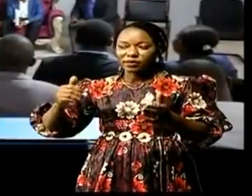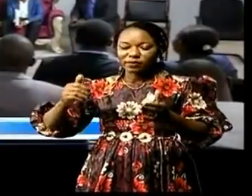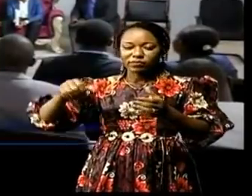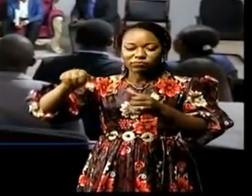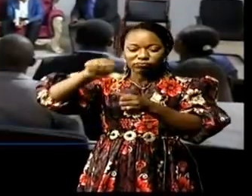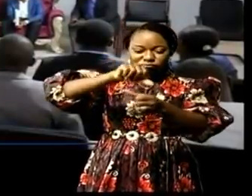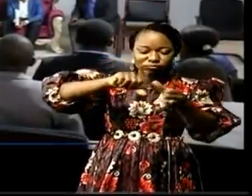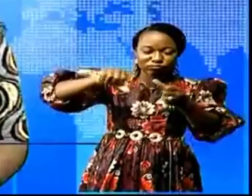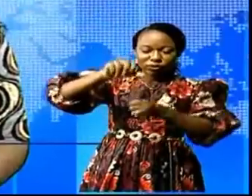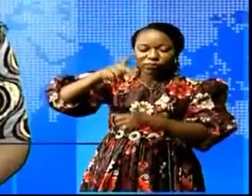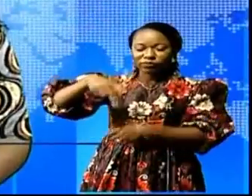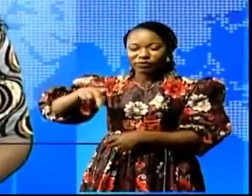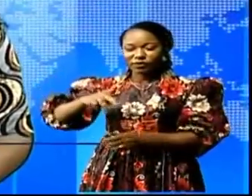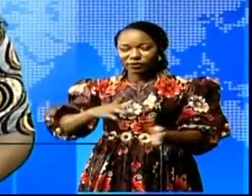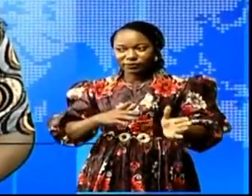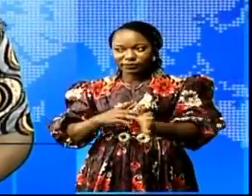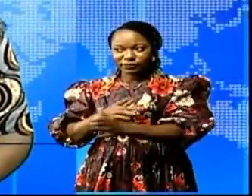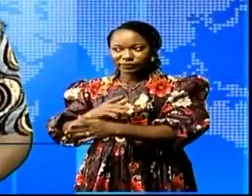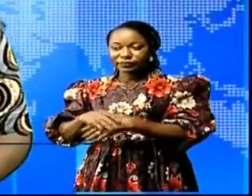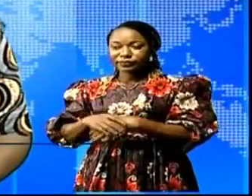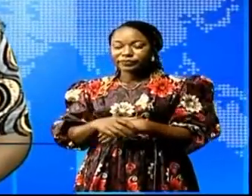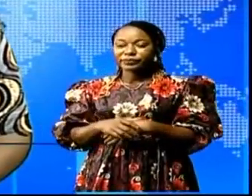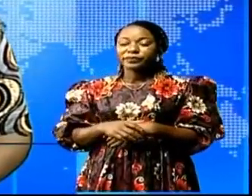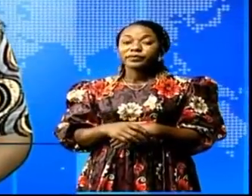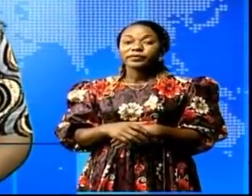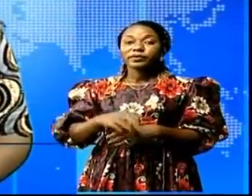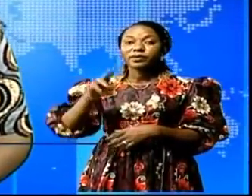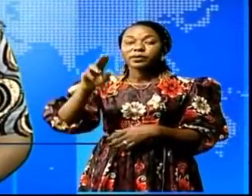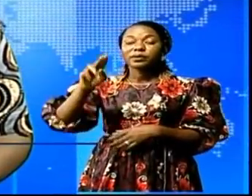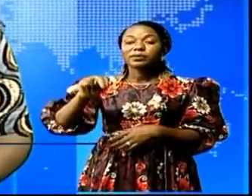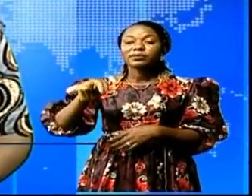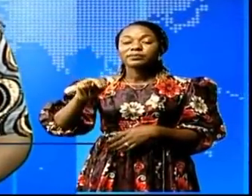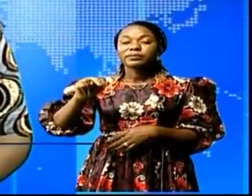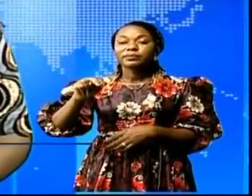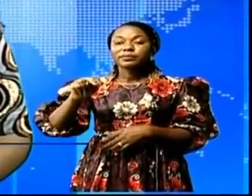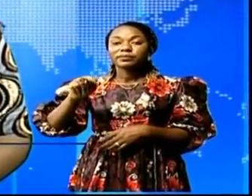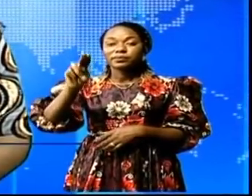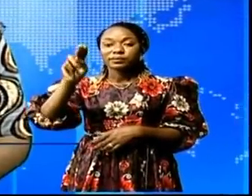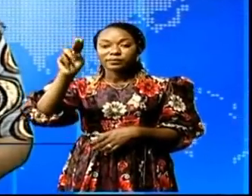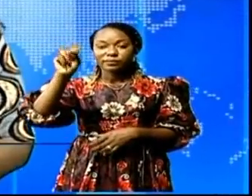en province. L'UNICEF a visité